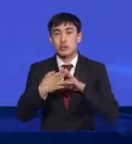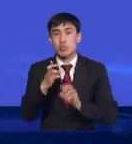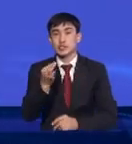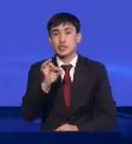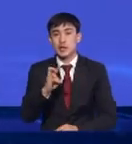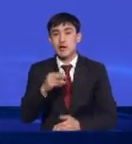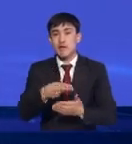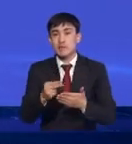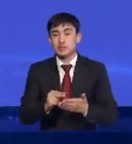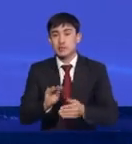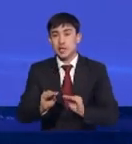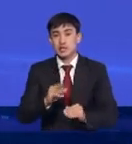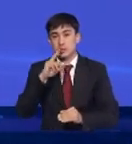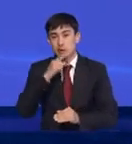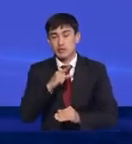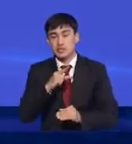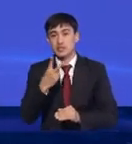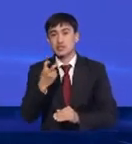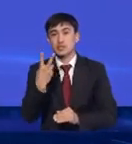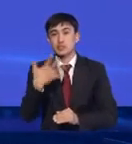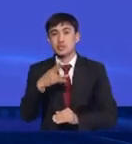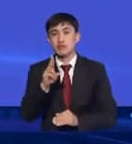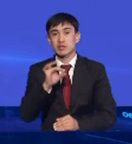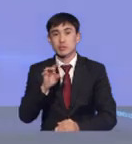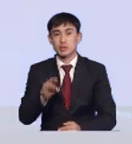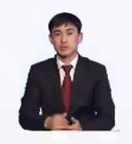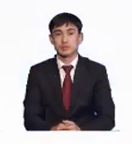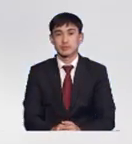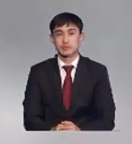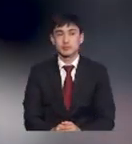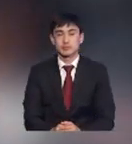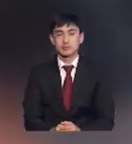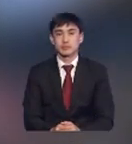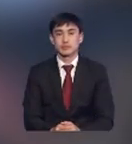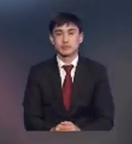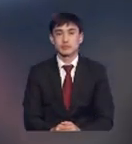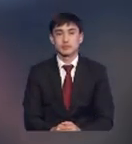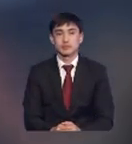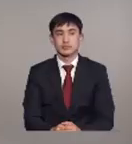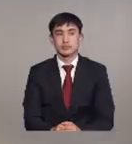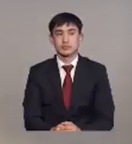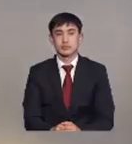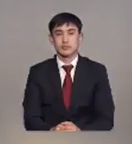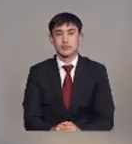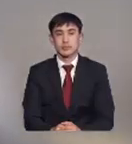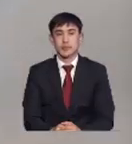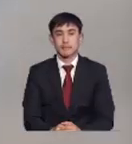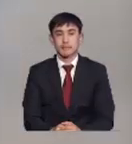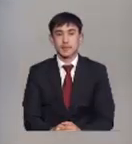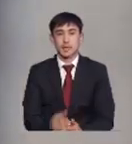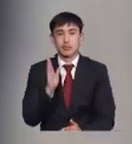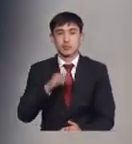Байсерке, выписан акт неисправности на 250 квадратных метров. Будущее Казахстана в руках молодых